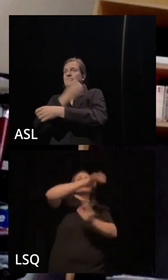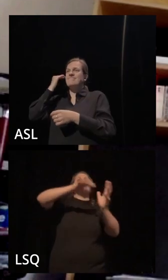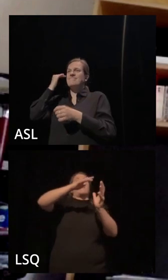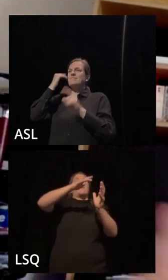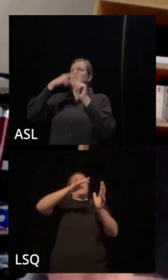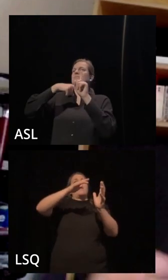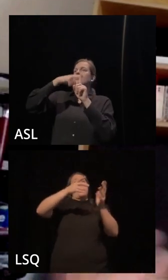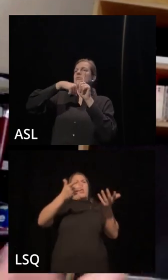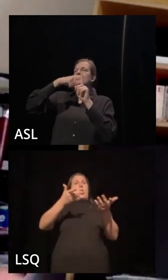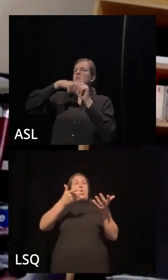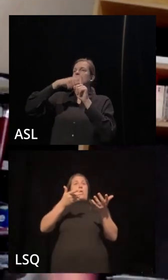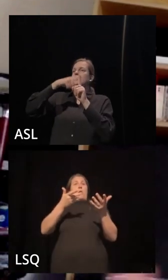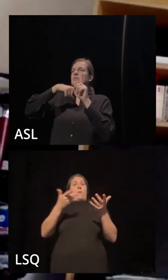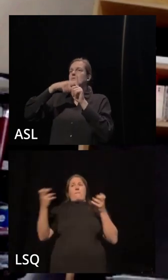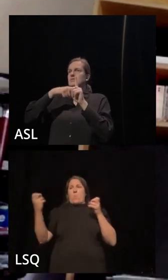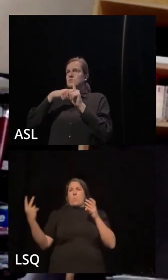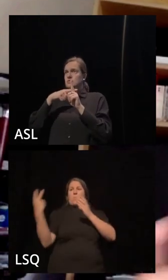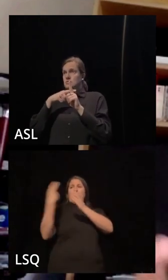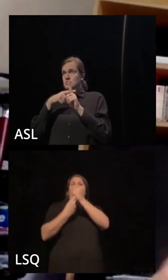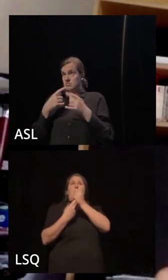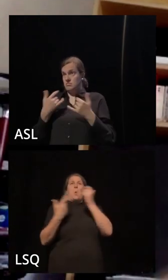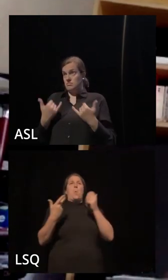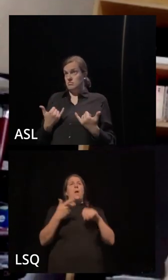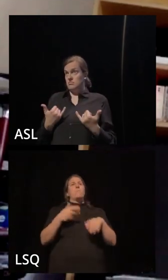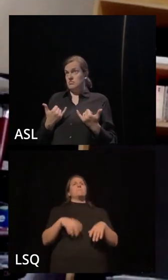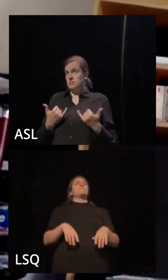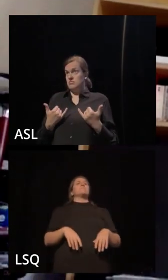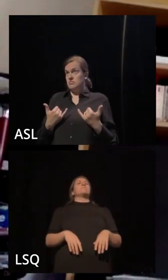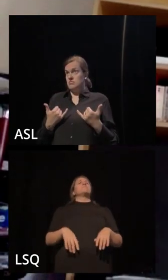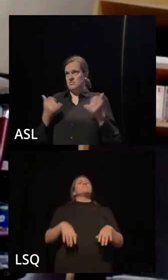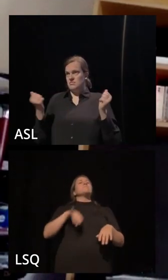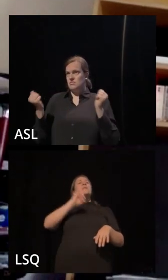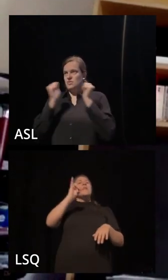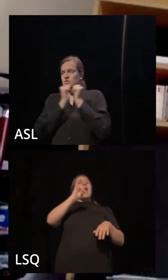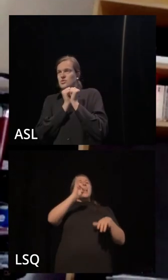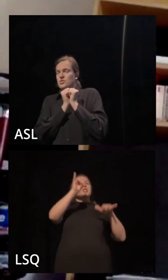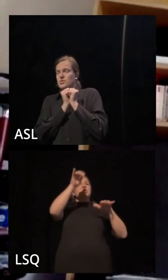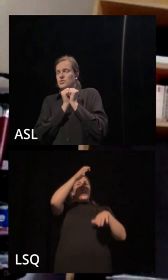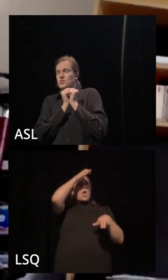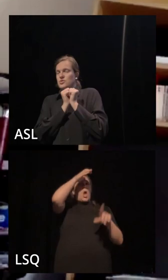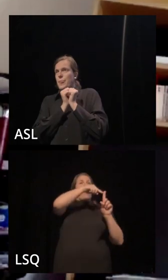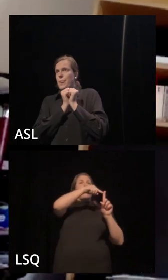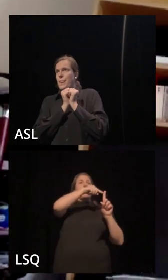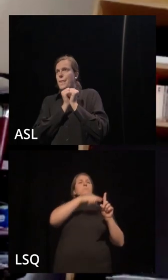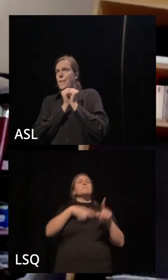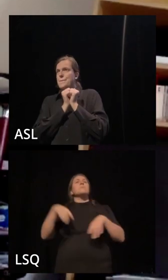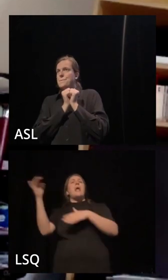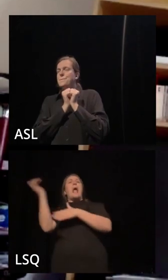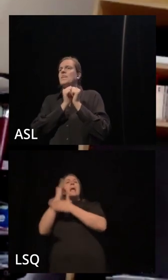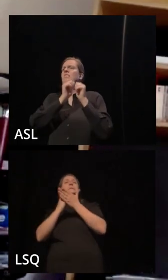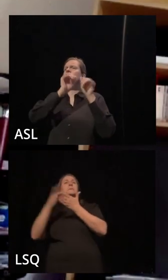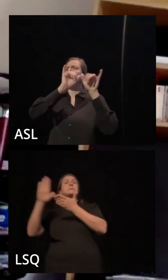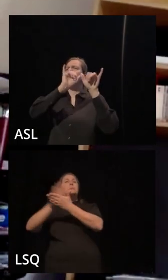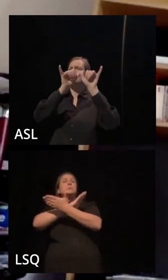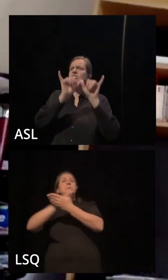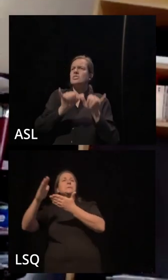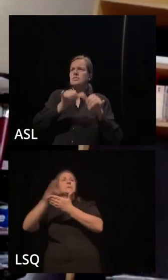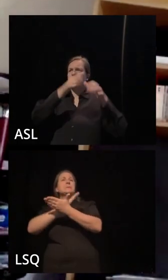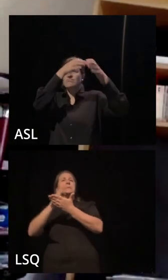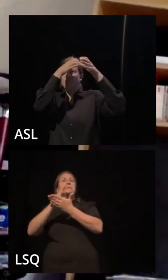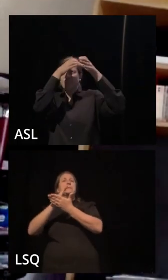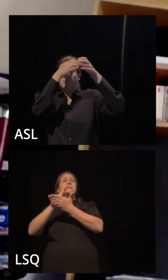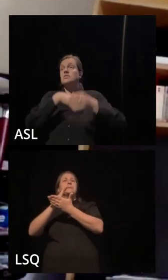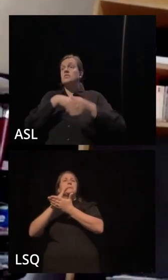ingénieurs qui sont des designers énergéticiens avec des artistes, musiciens, spécialistes du